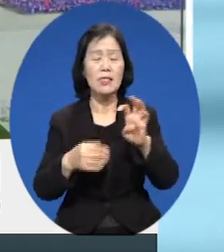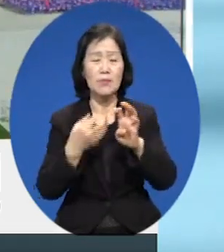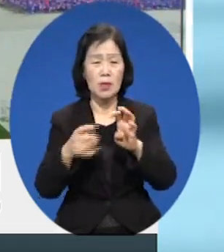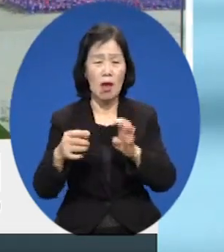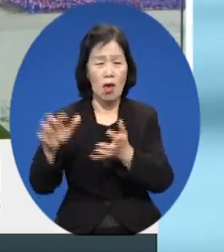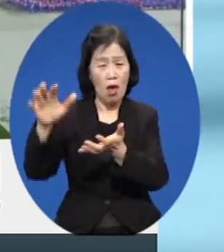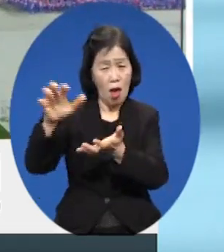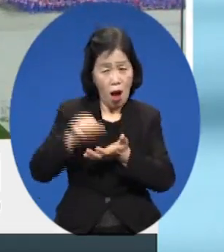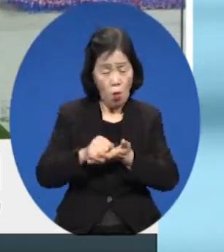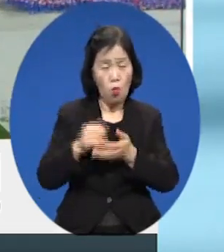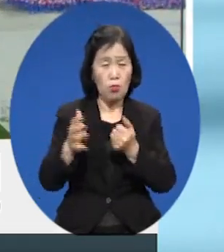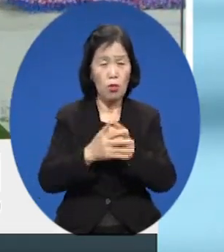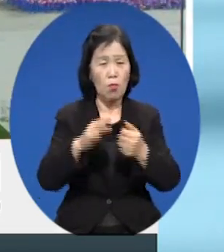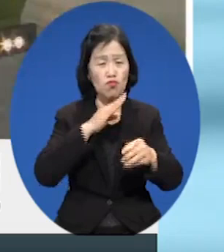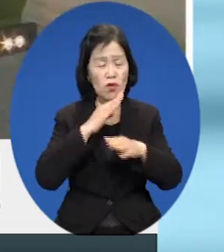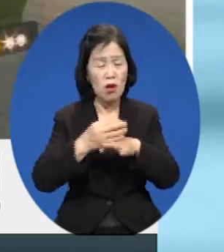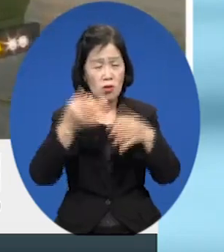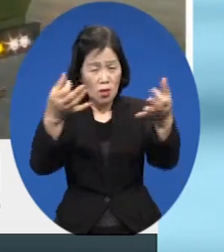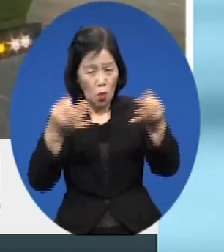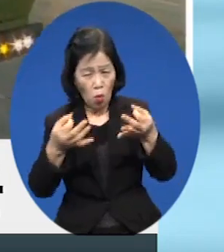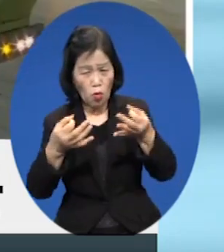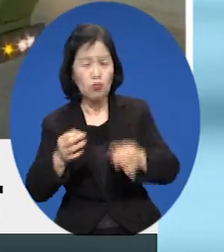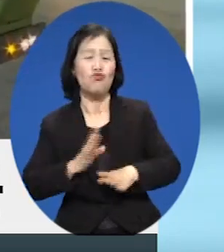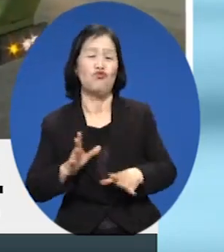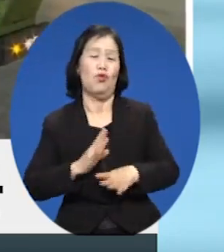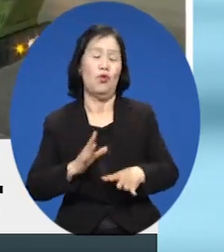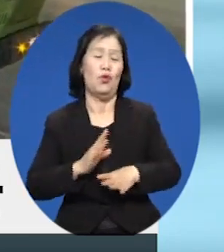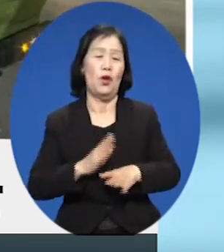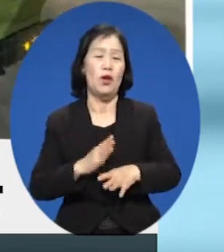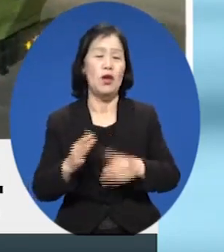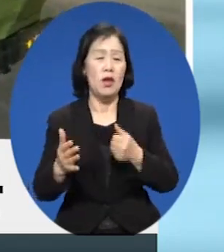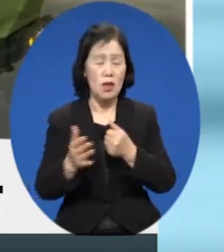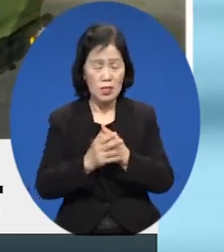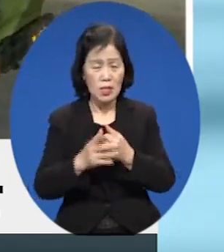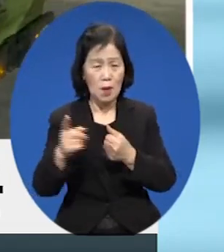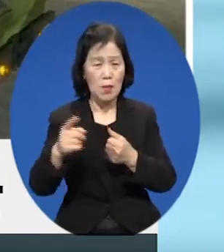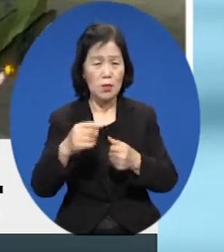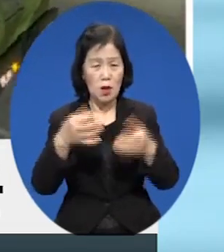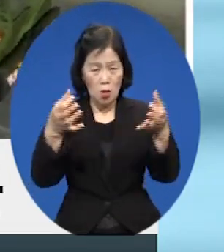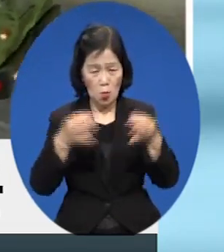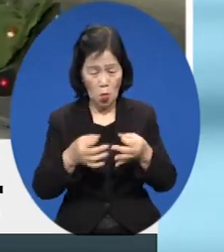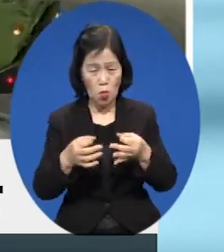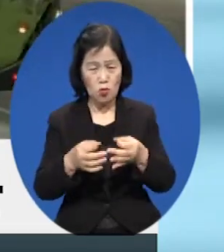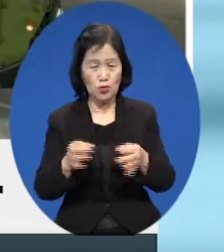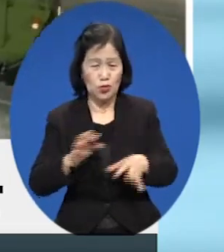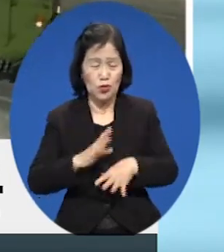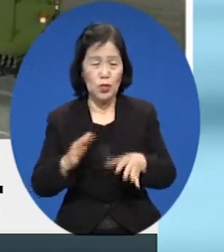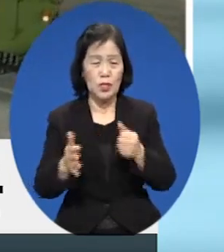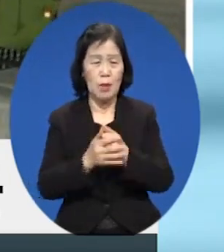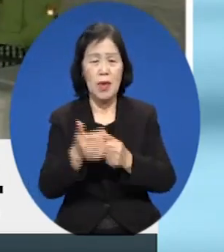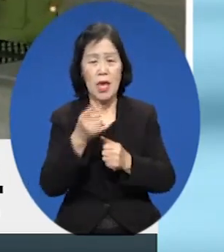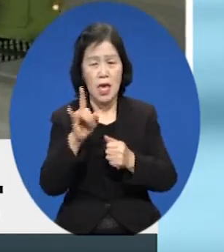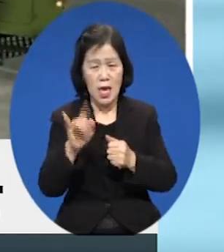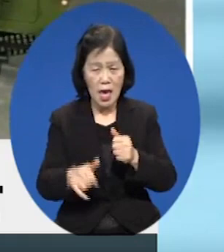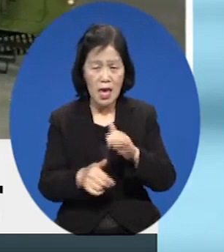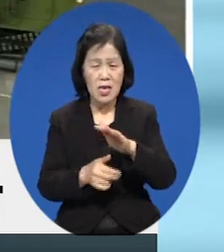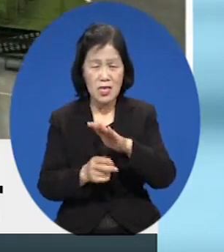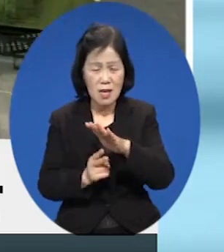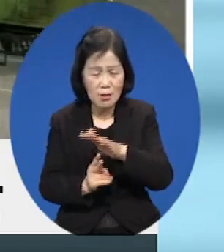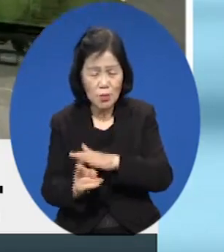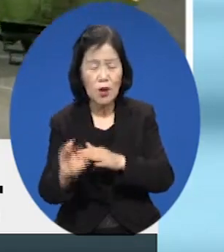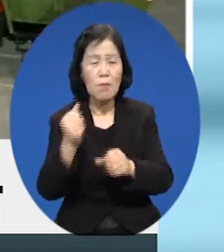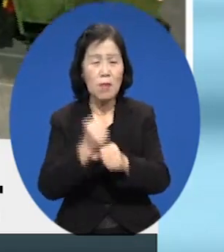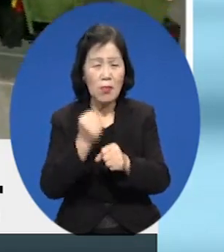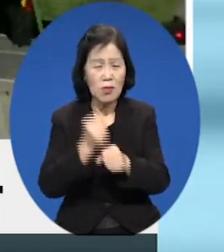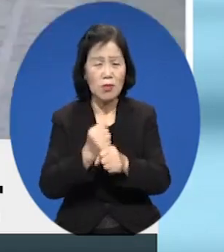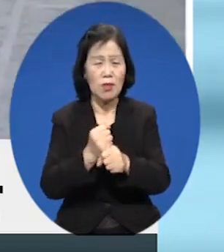두려워합니다 그러다 보니까 거기 에 대항하기 위해서 손재 공격할 수 있는 핵잠수함을 만든다 극초음속 비싸 이를 만든다고